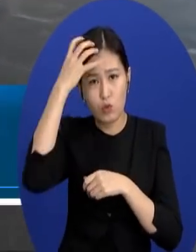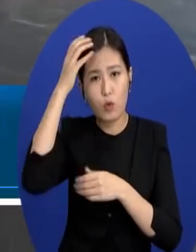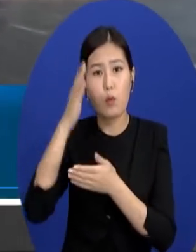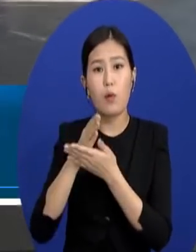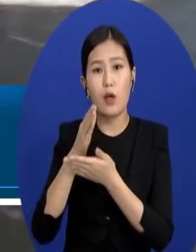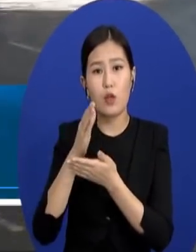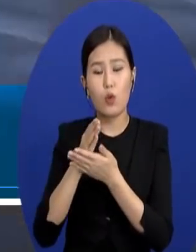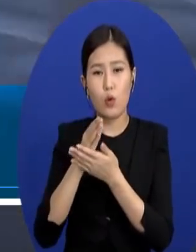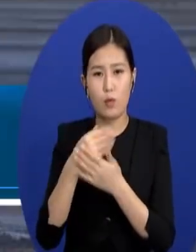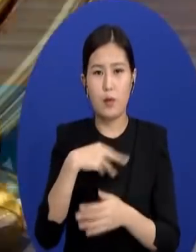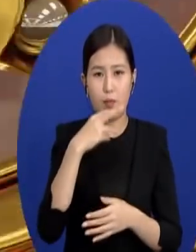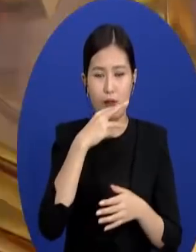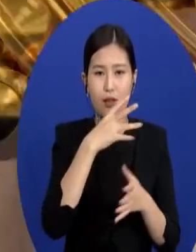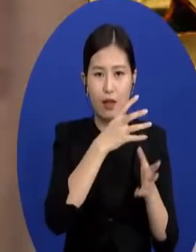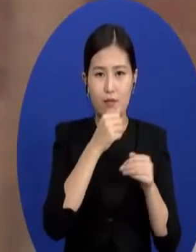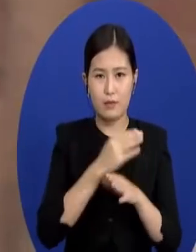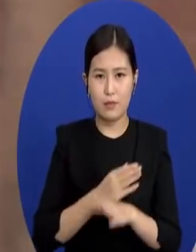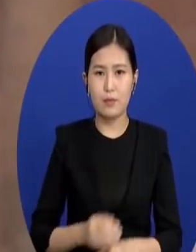үр тодруллаа.